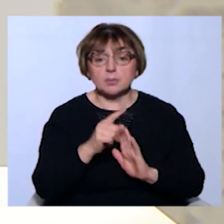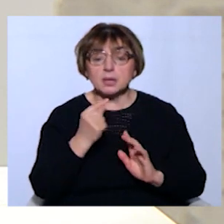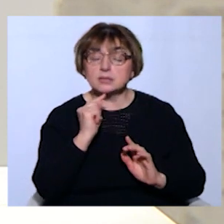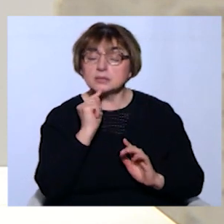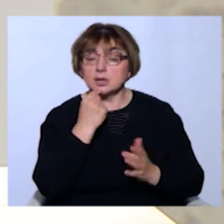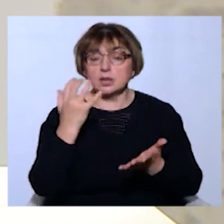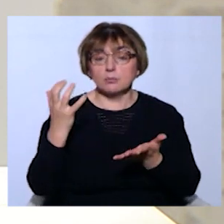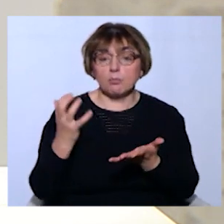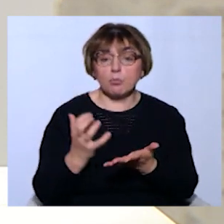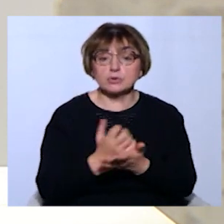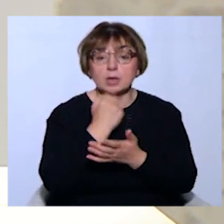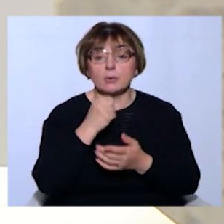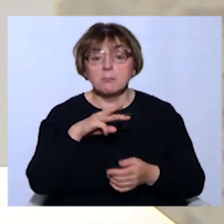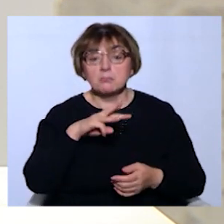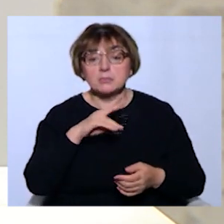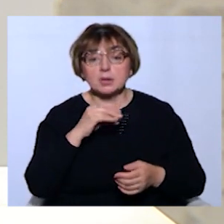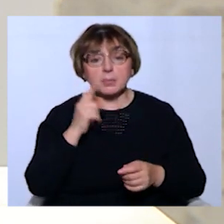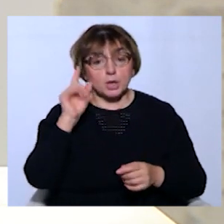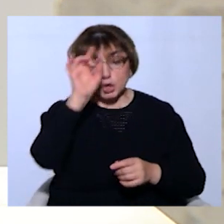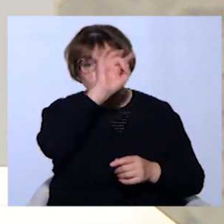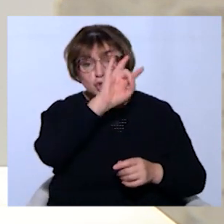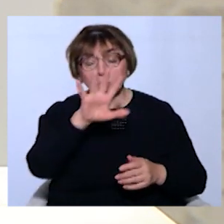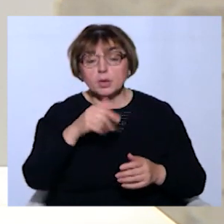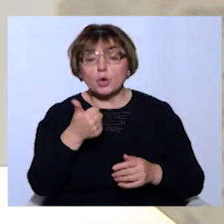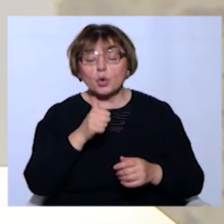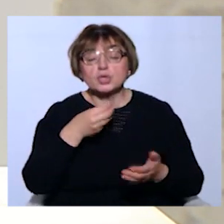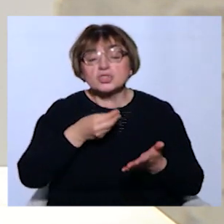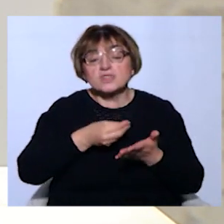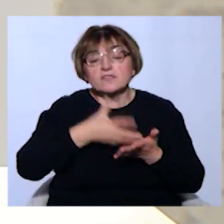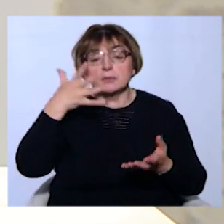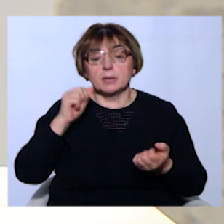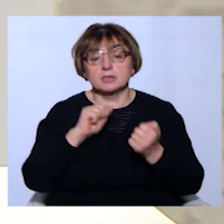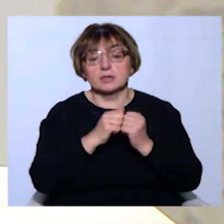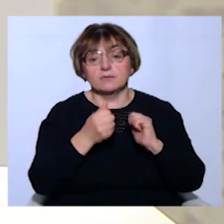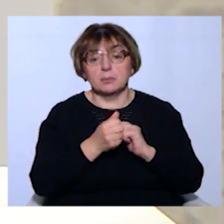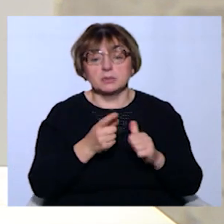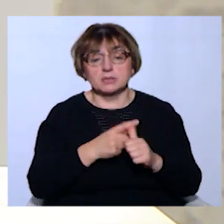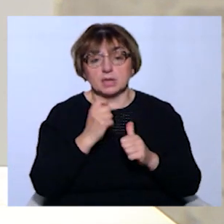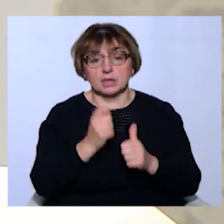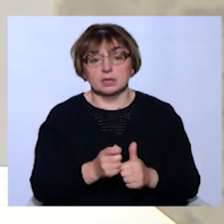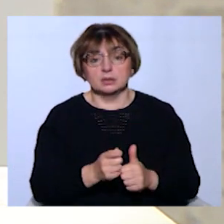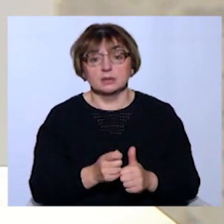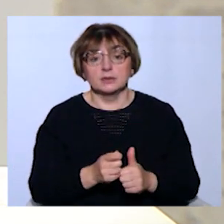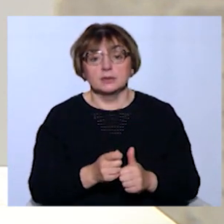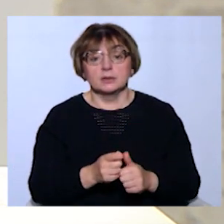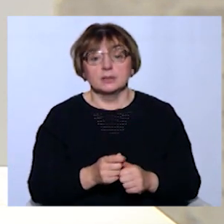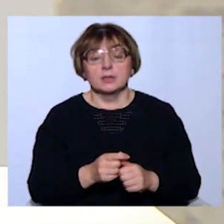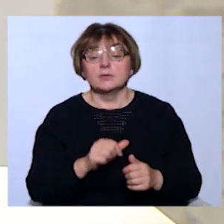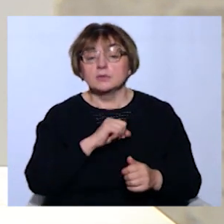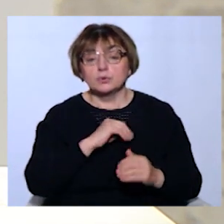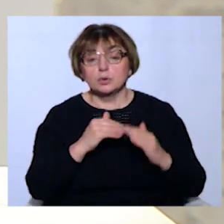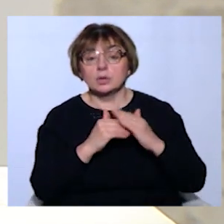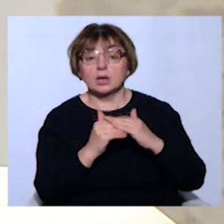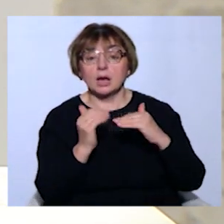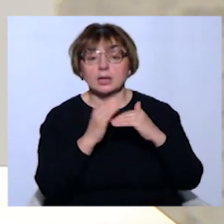ძნელად მოსაპოვებელი მინერალები ცნობილია როგორც ძვირფასი ქვების სახელით. ქანებს